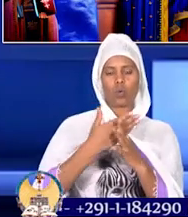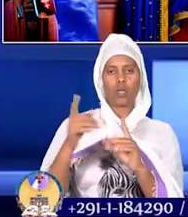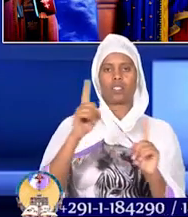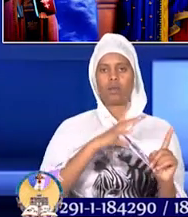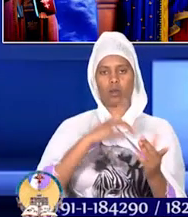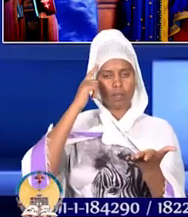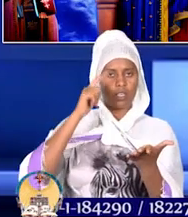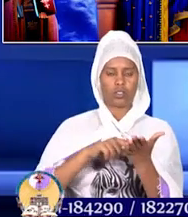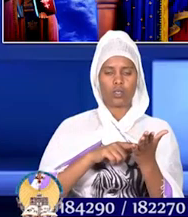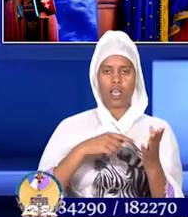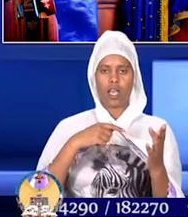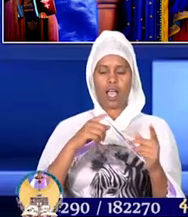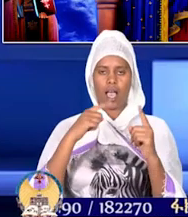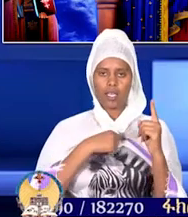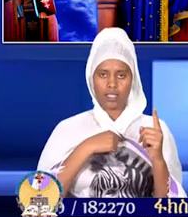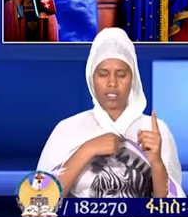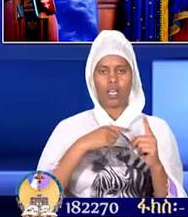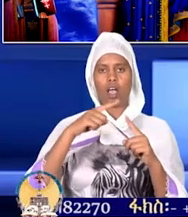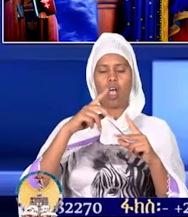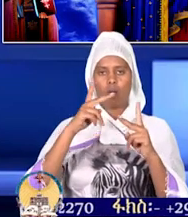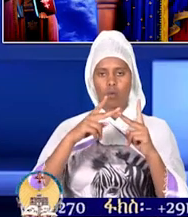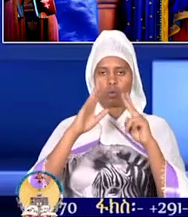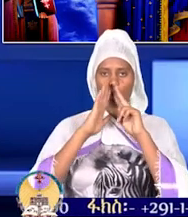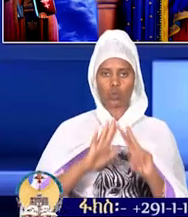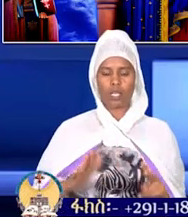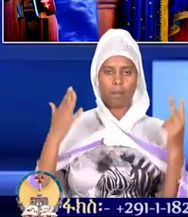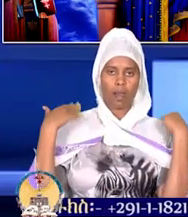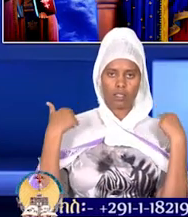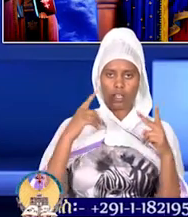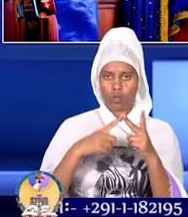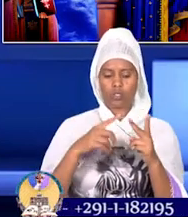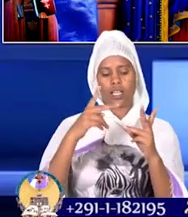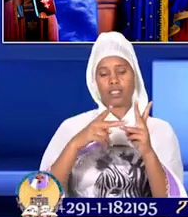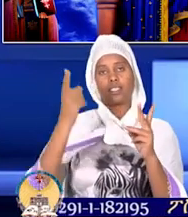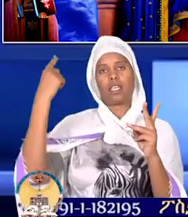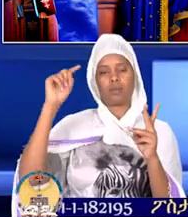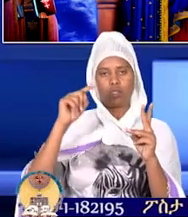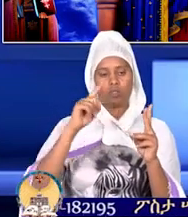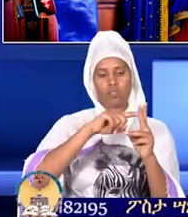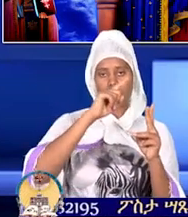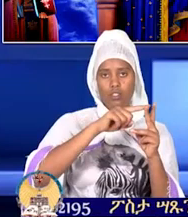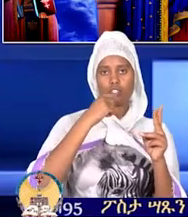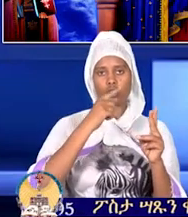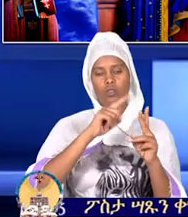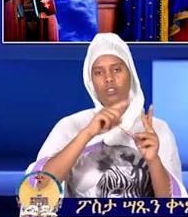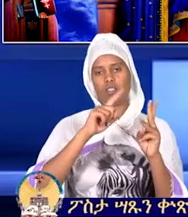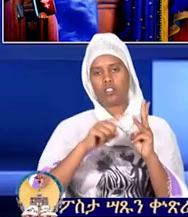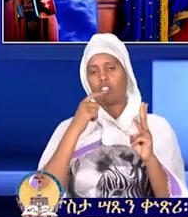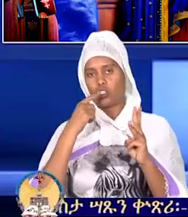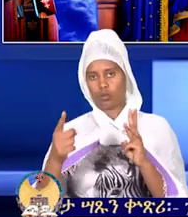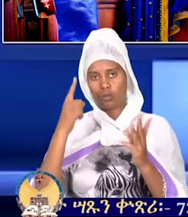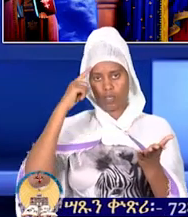ኣማለቲ ወይ ከዓ ለመንቲ ንብሎም ዘለና ዝፅልዩ ቅዱሳን እዮም ንብል ኣለና ማለት እዩ። ስለዚ